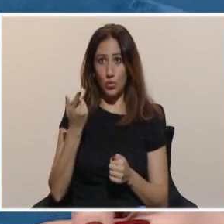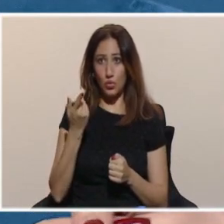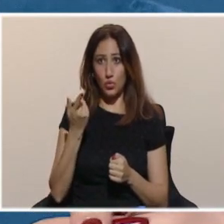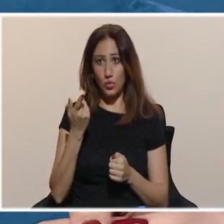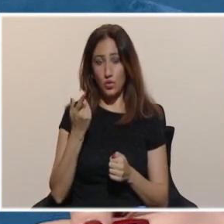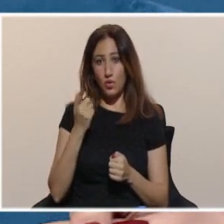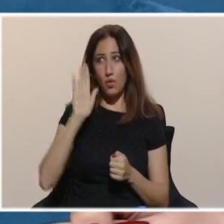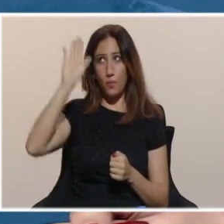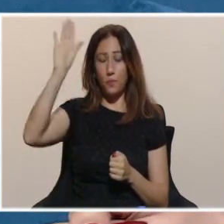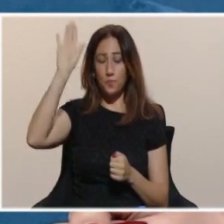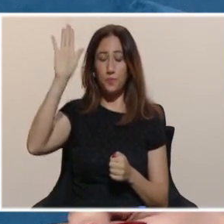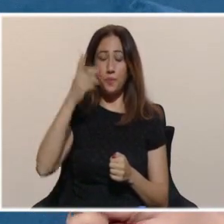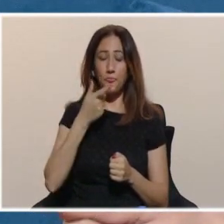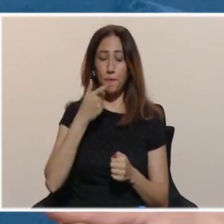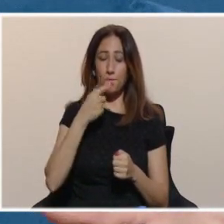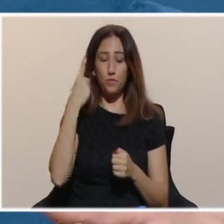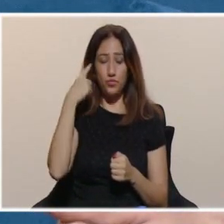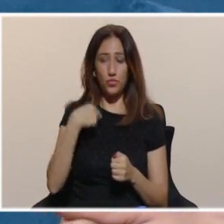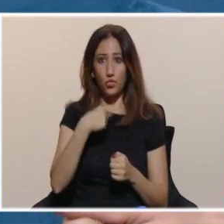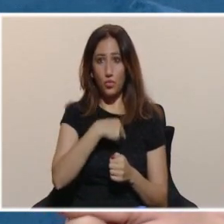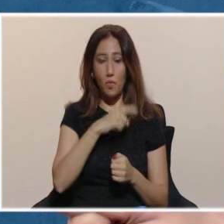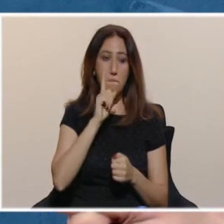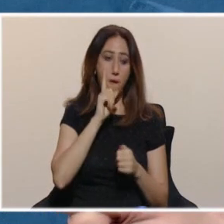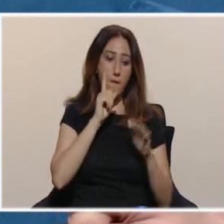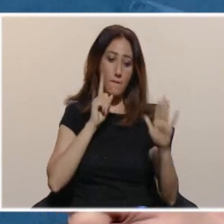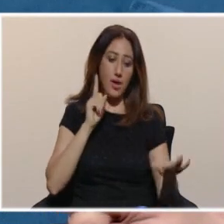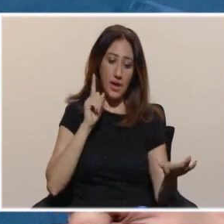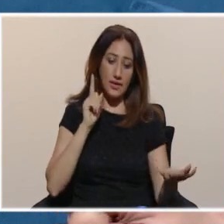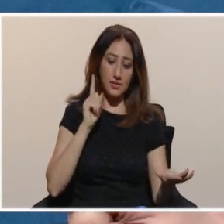عايش هناك، ومامي هنا.